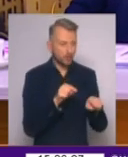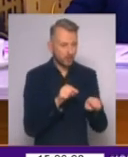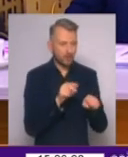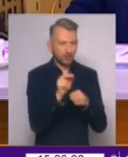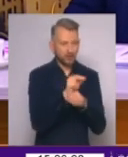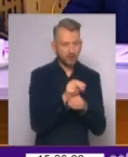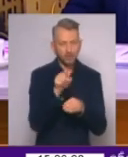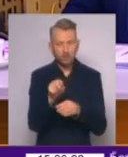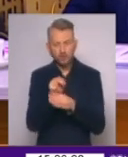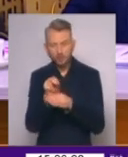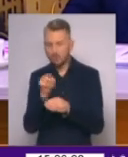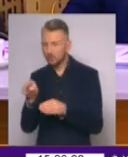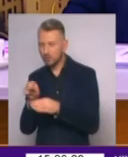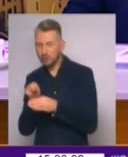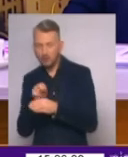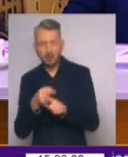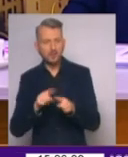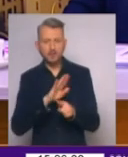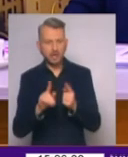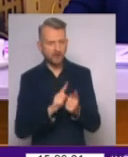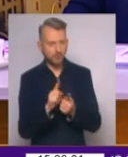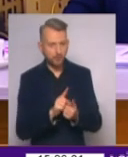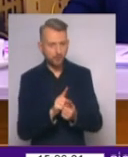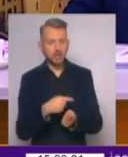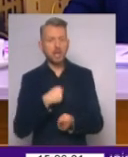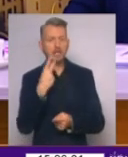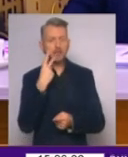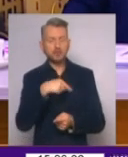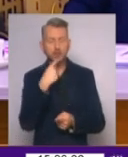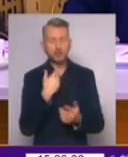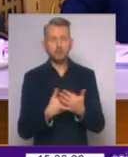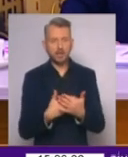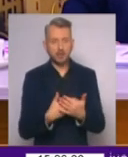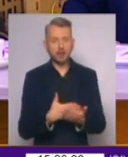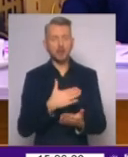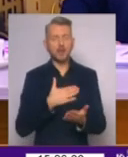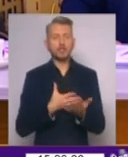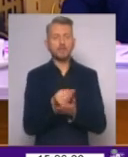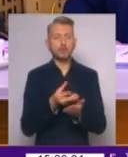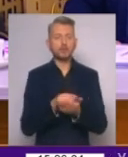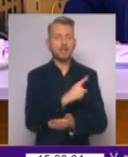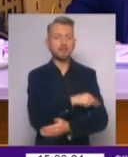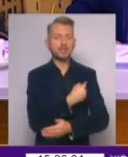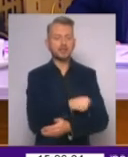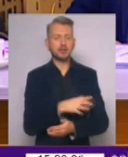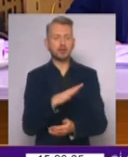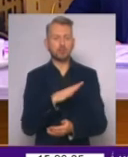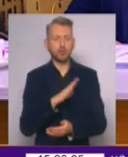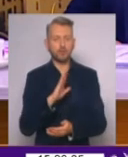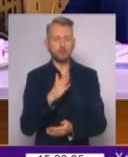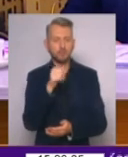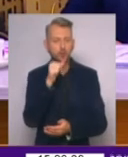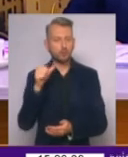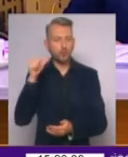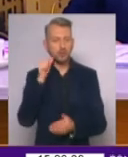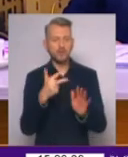дирку залатали, тут дирку залатали, то це не є реформа. Я завжди кажу приклад. Наше фінансування медицини було в минулому